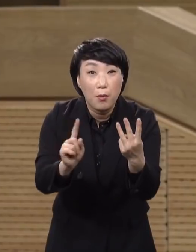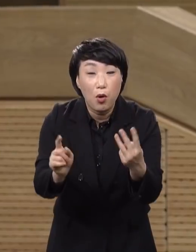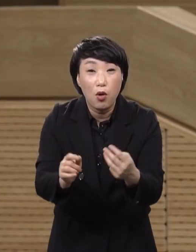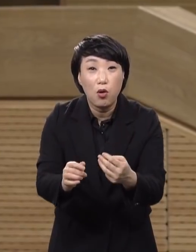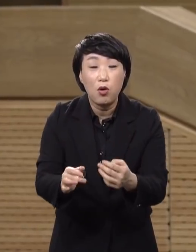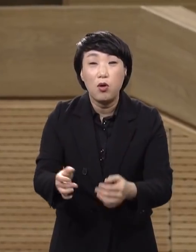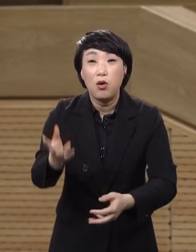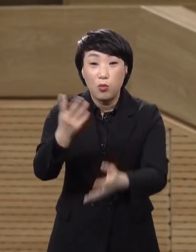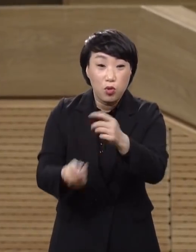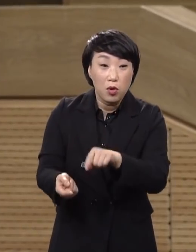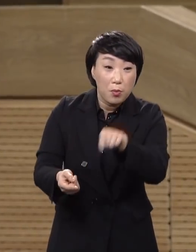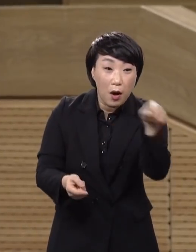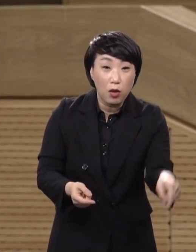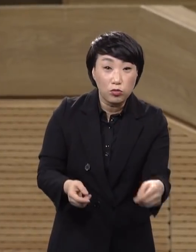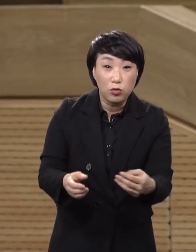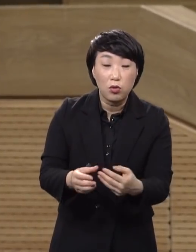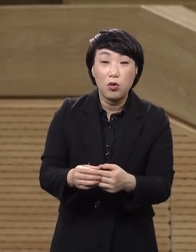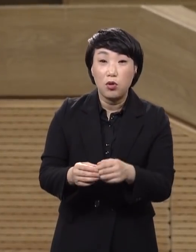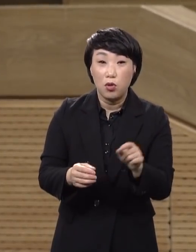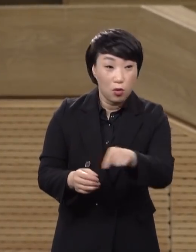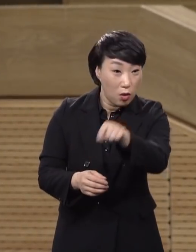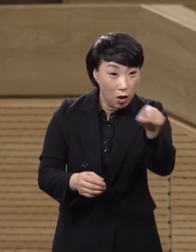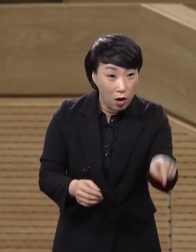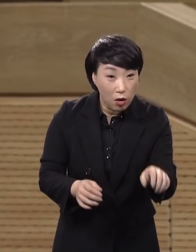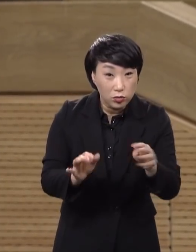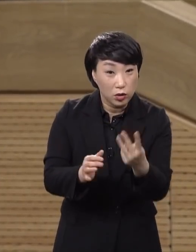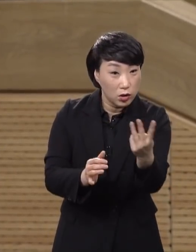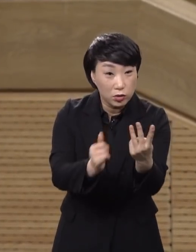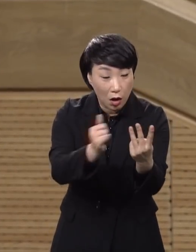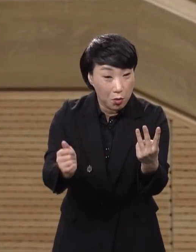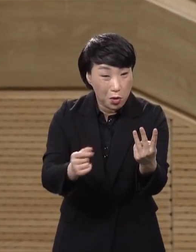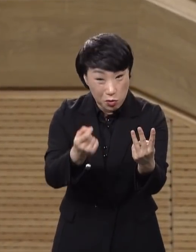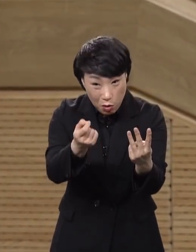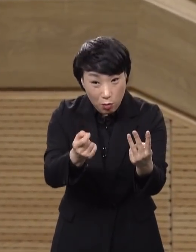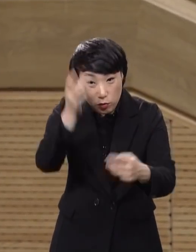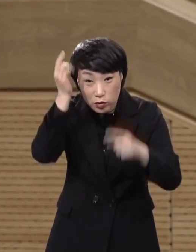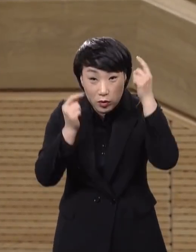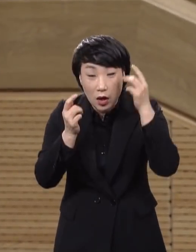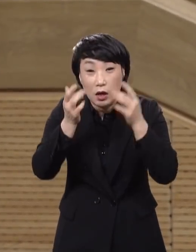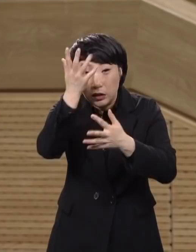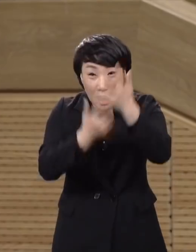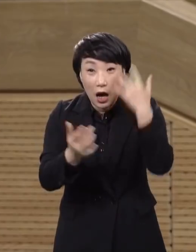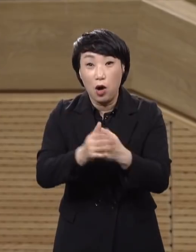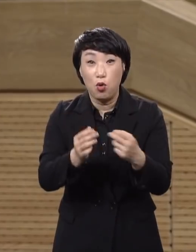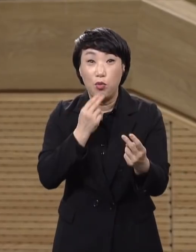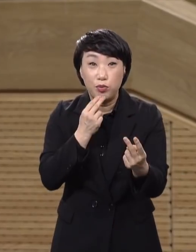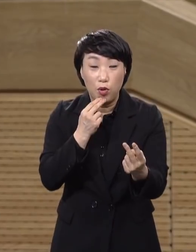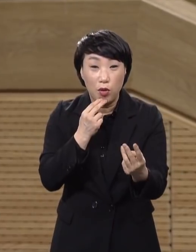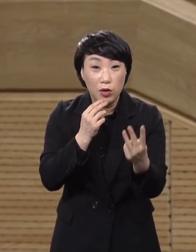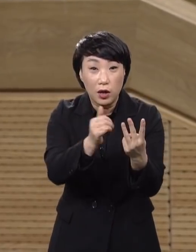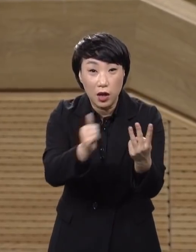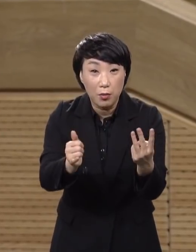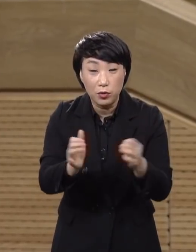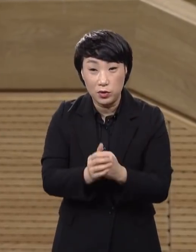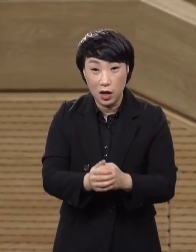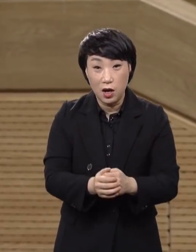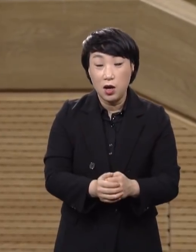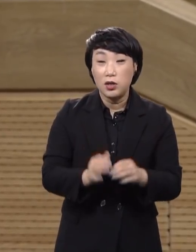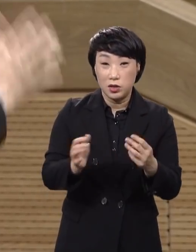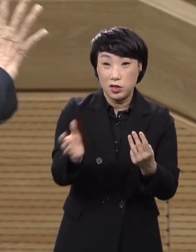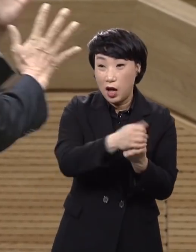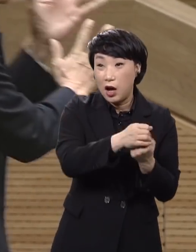불 밖으로 나왔어요. 근데 토로가 하나 탄 데가 없어요. 근데 그를